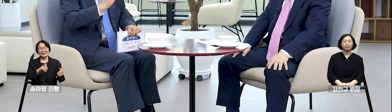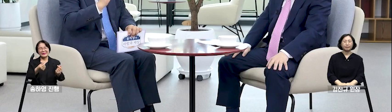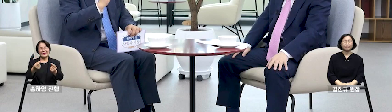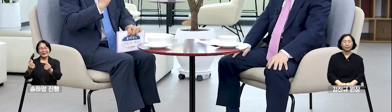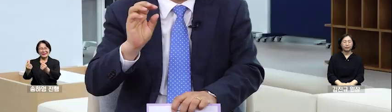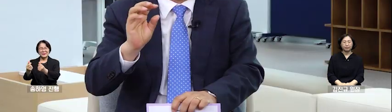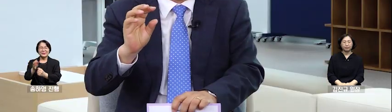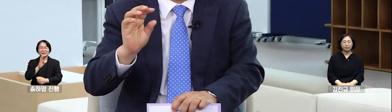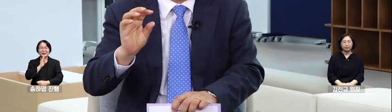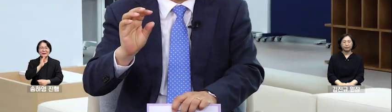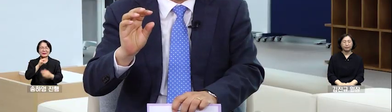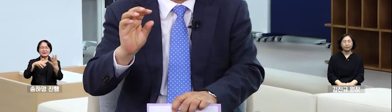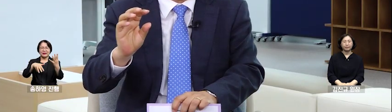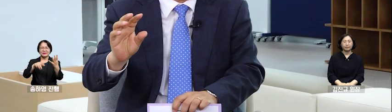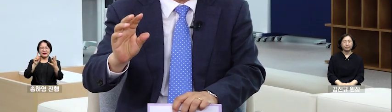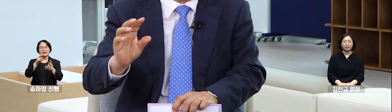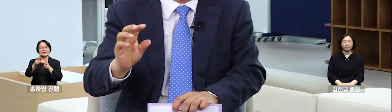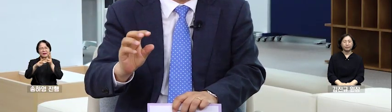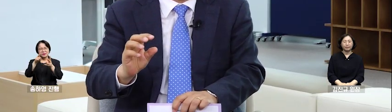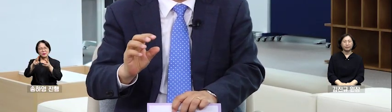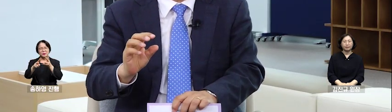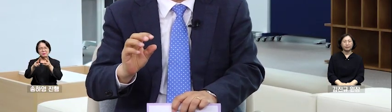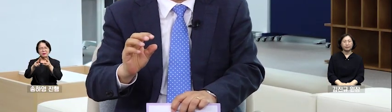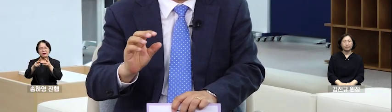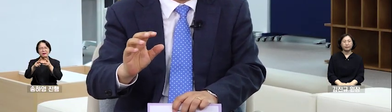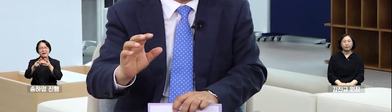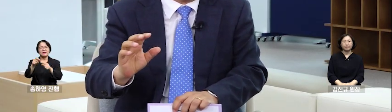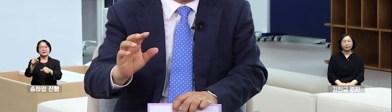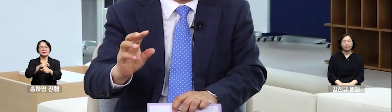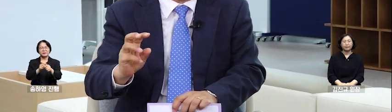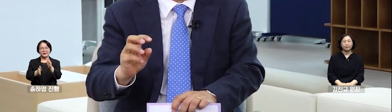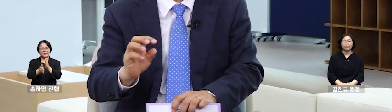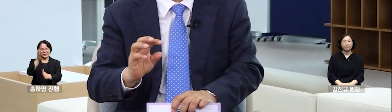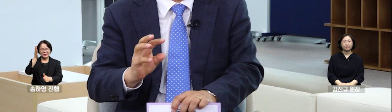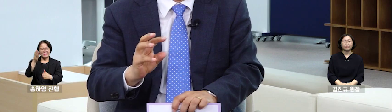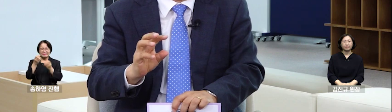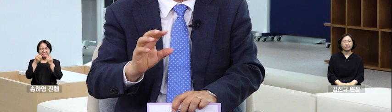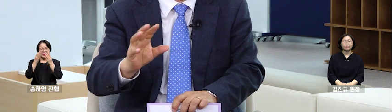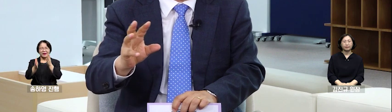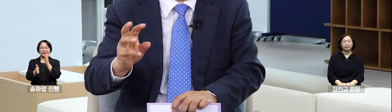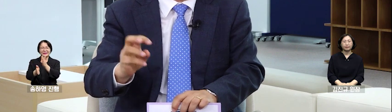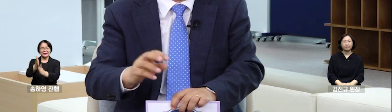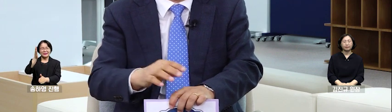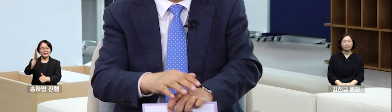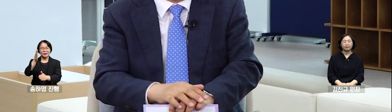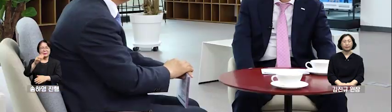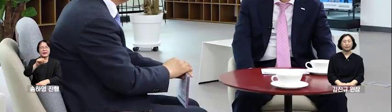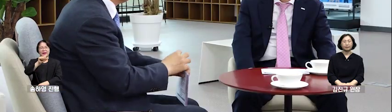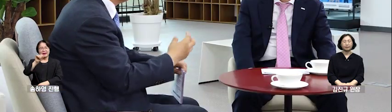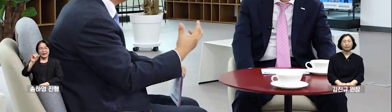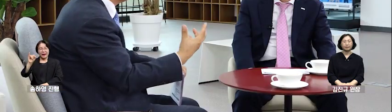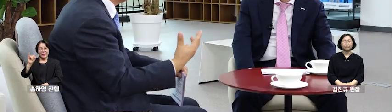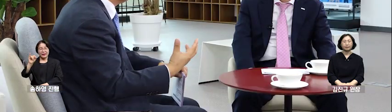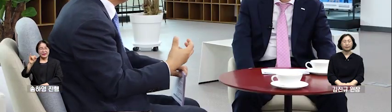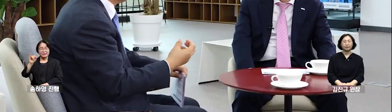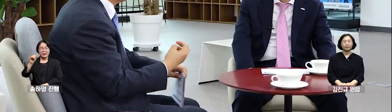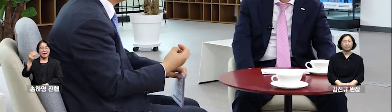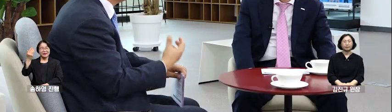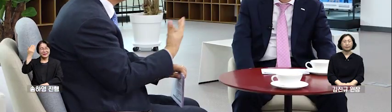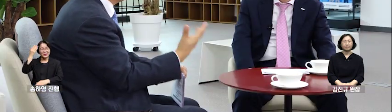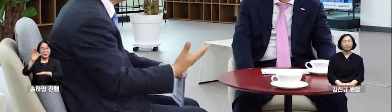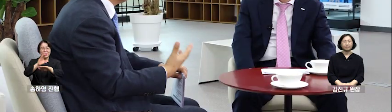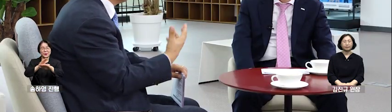같아요 뭐 4차 산업 혁명 특별시 다 스마트 시티 닫고 뭐 ai 이 몽 기능을